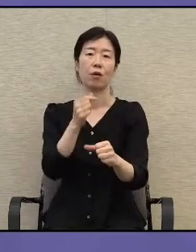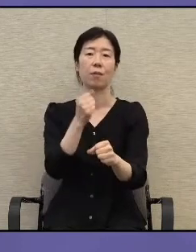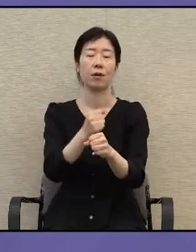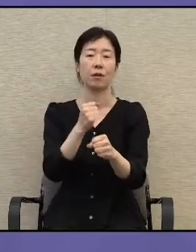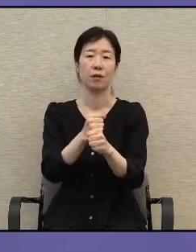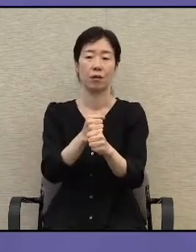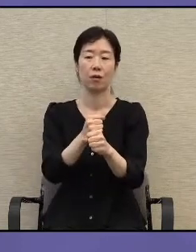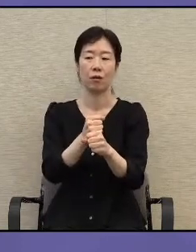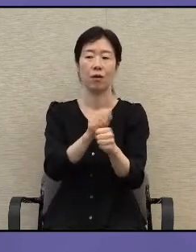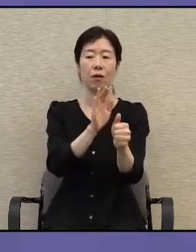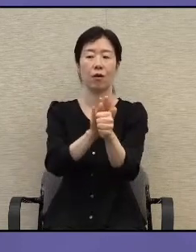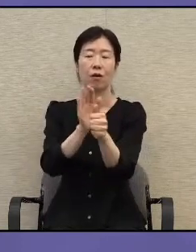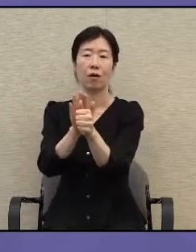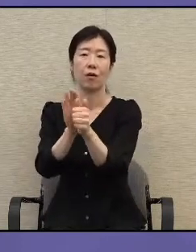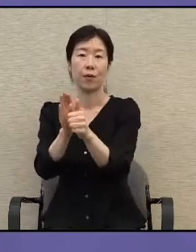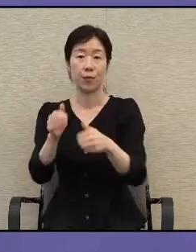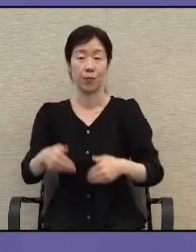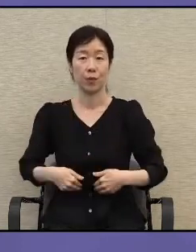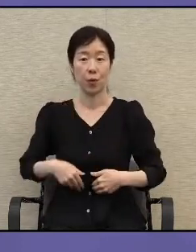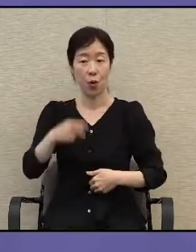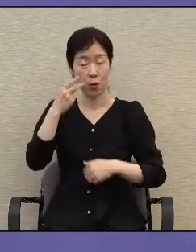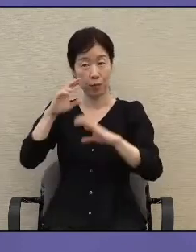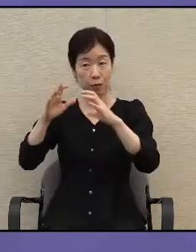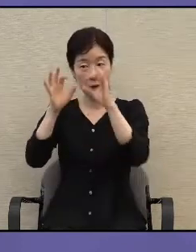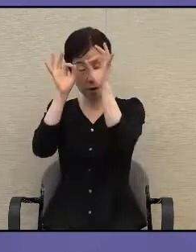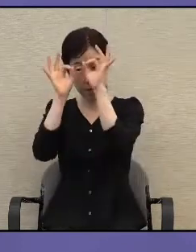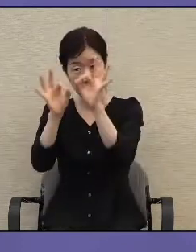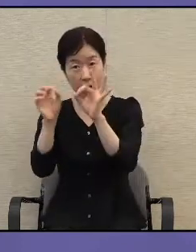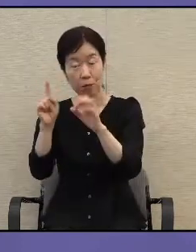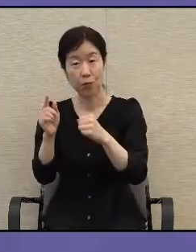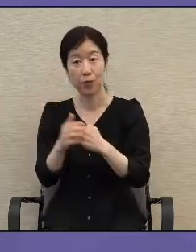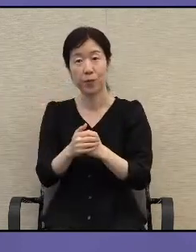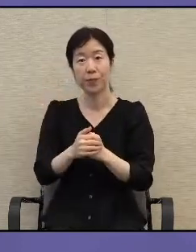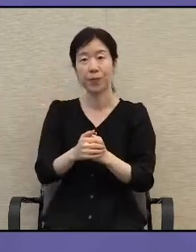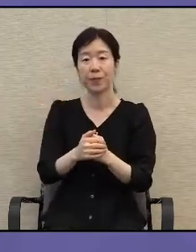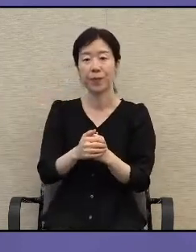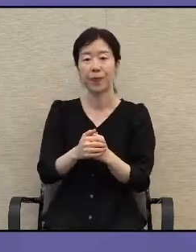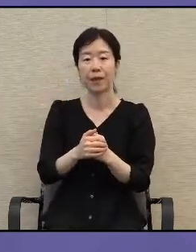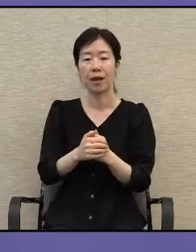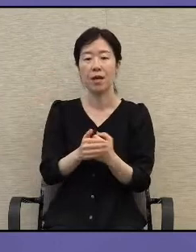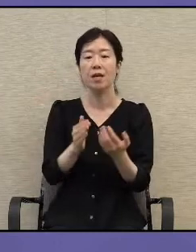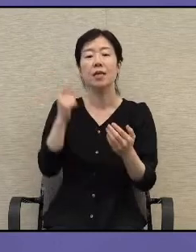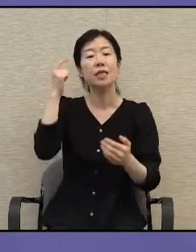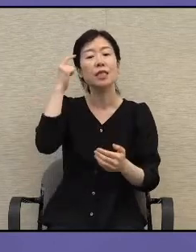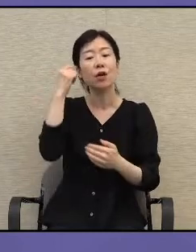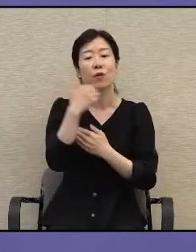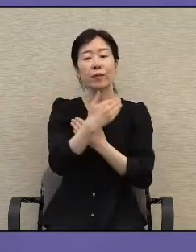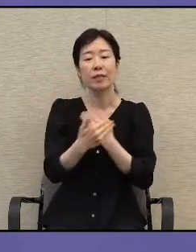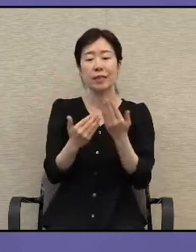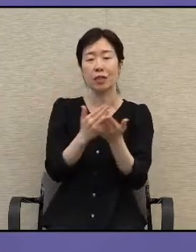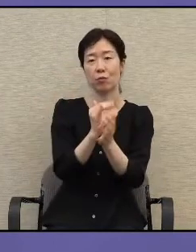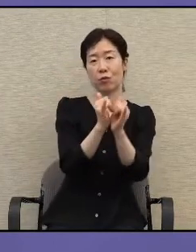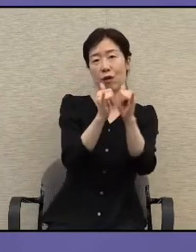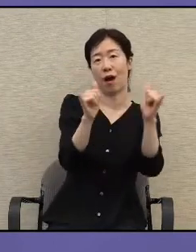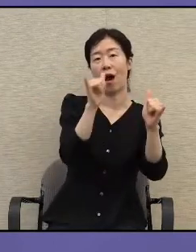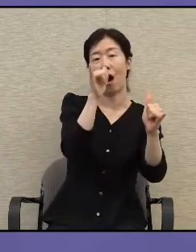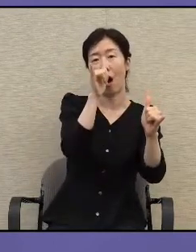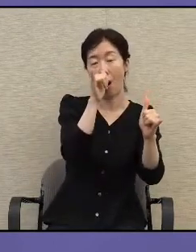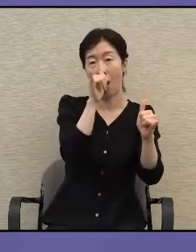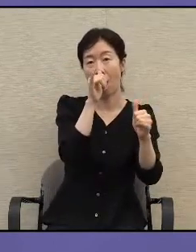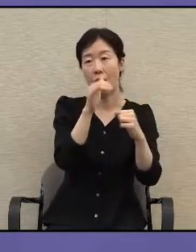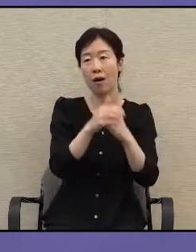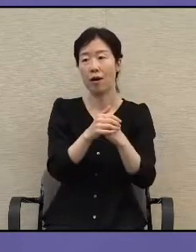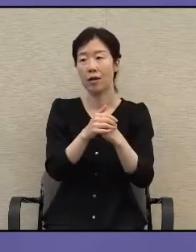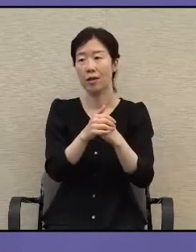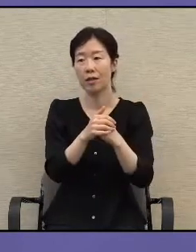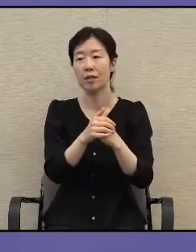이게 미국의 예인데요. 여기 보면은 이 우리나라에 있는 이 정신건강 전문요원에 해당하는 직역들이 이렇게 구성이 되고 있습니다. 그들의